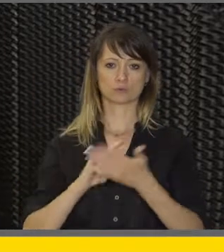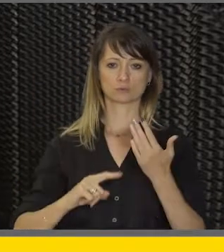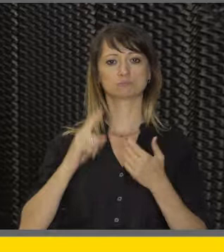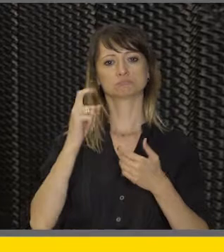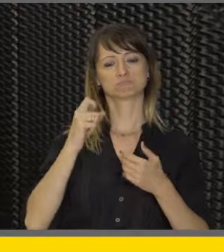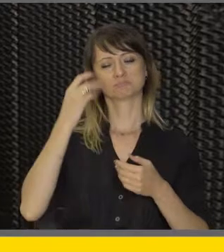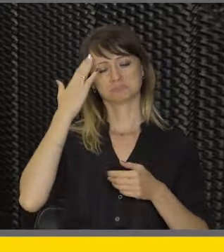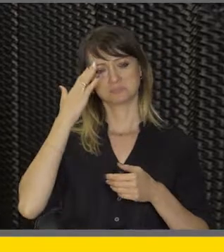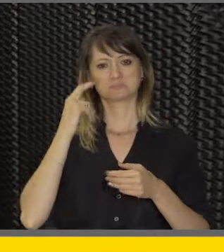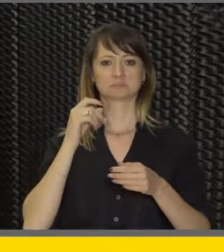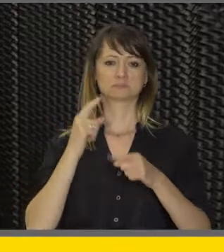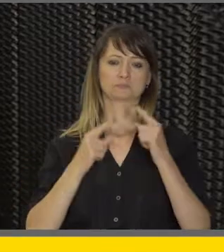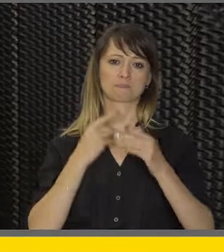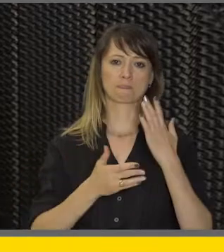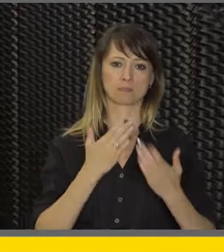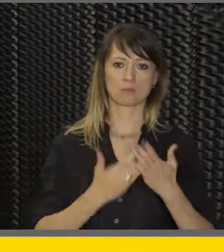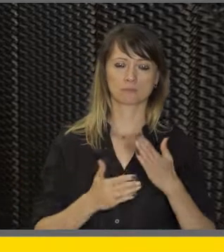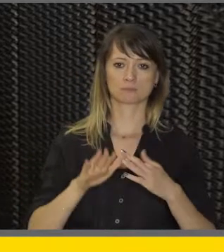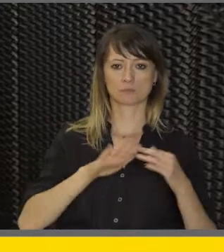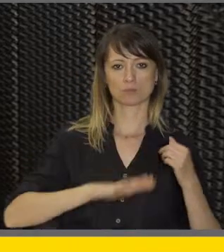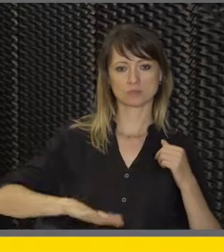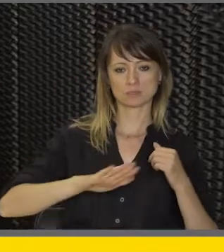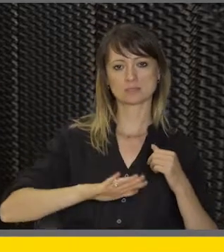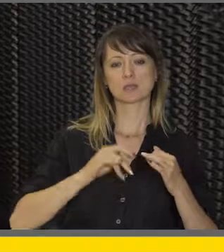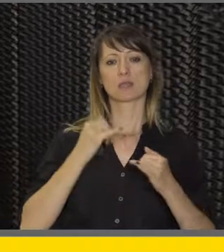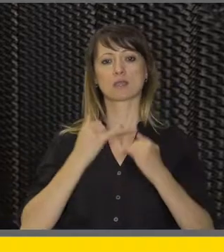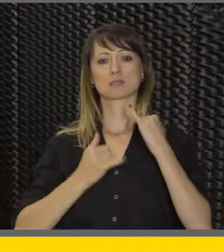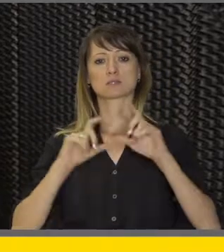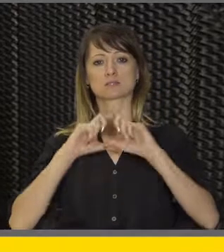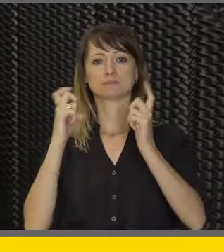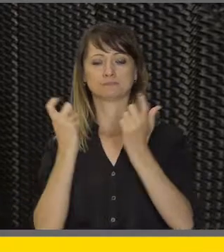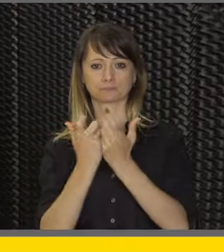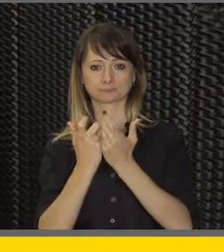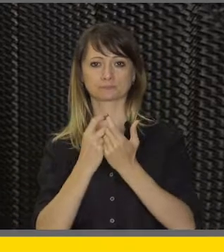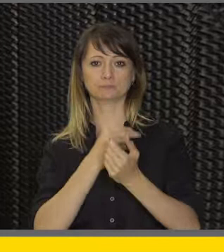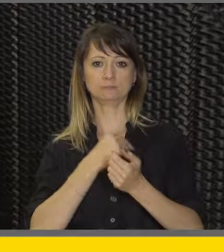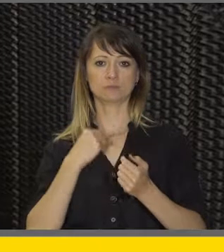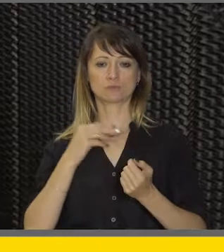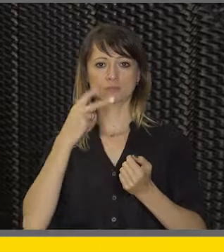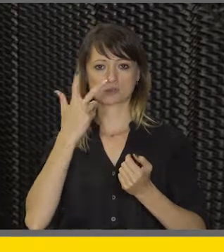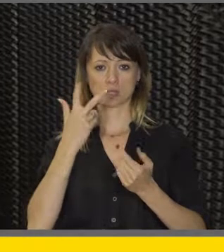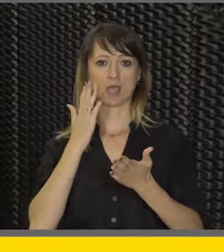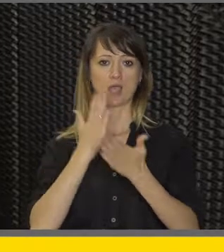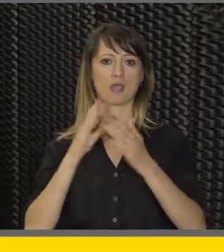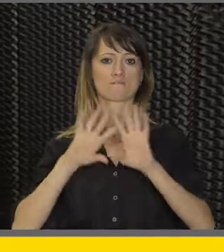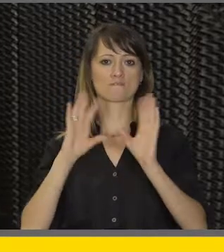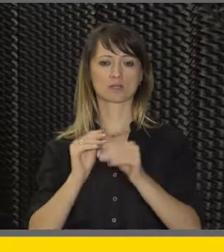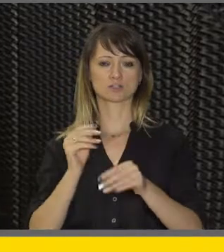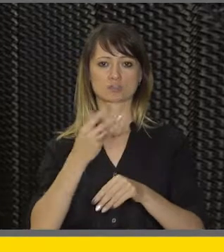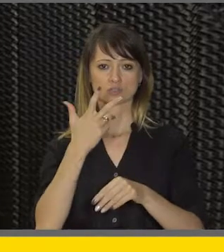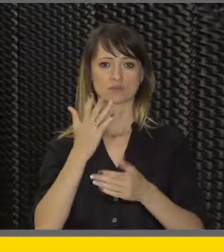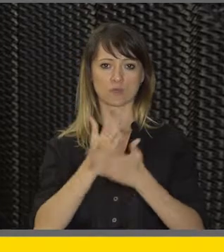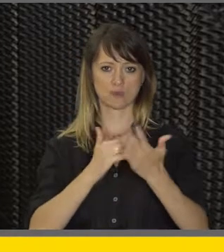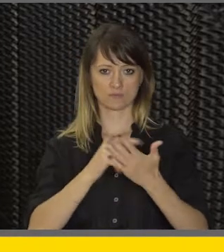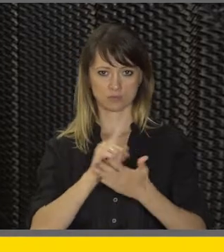można by było powiedzieć, tak? A jeżeli na przykład w całej Polsce były tylko 3 patenty, z czego wszystkie 3 pochodziły z województwa śląskiego, to znaczy, że w tym